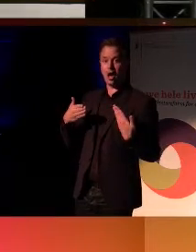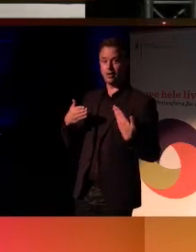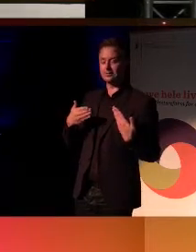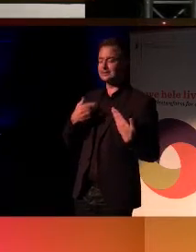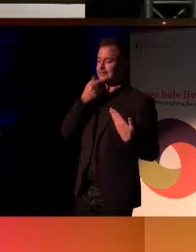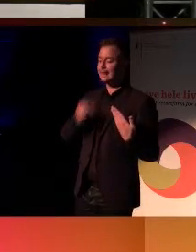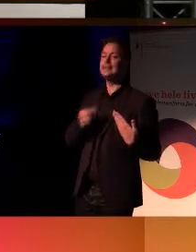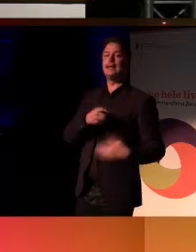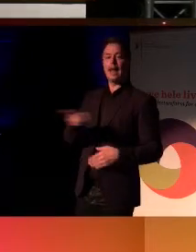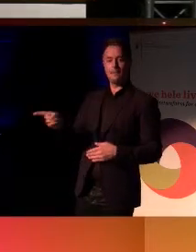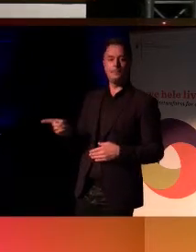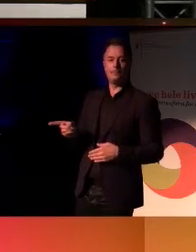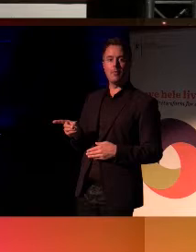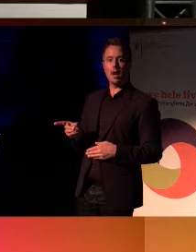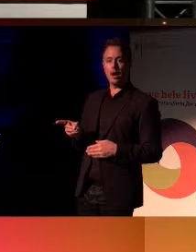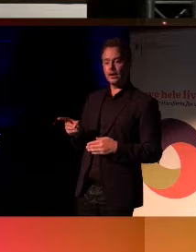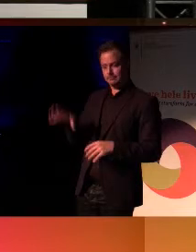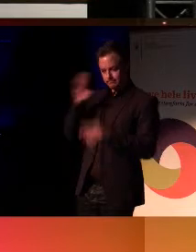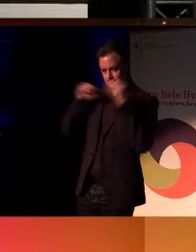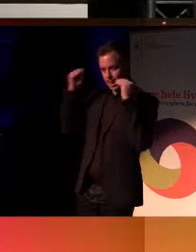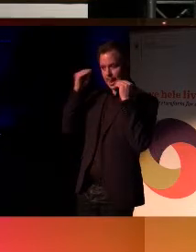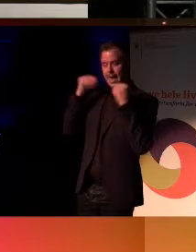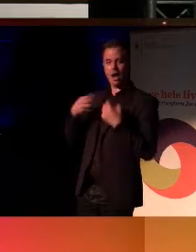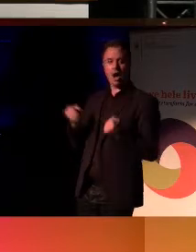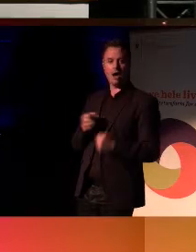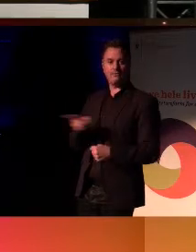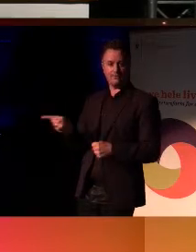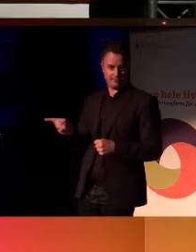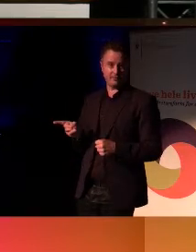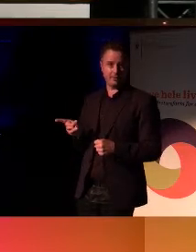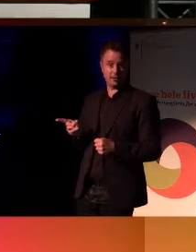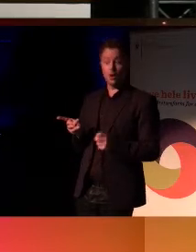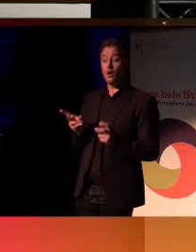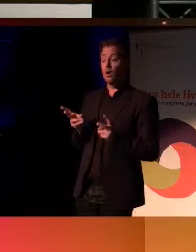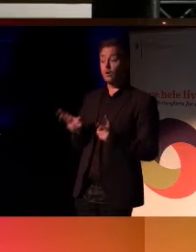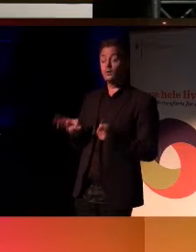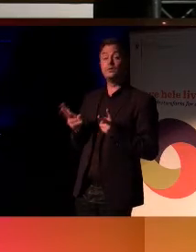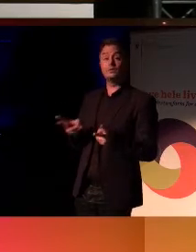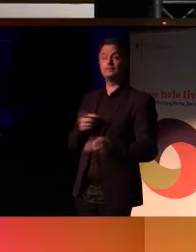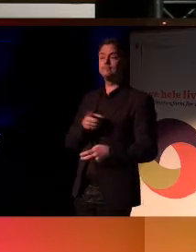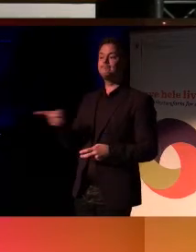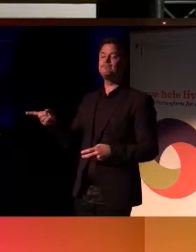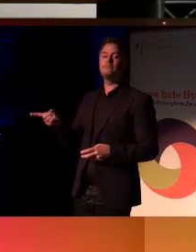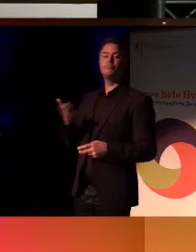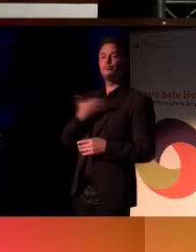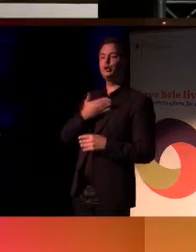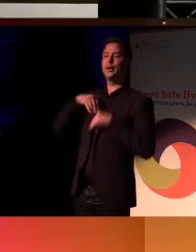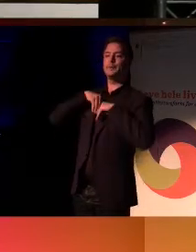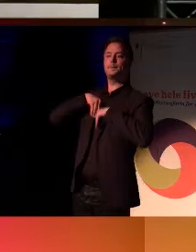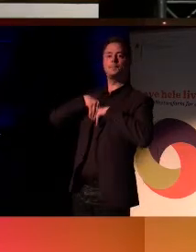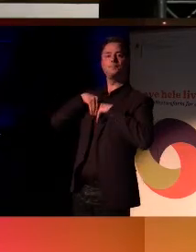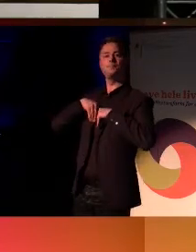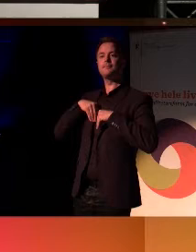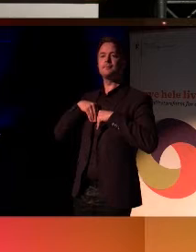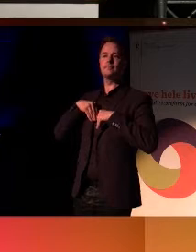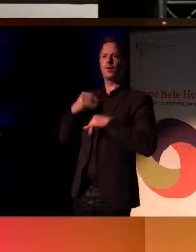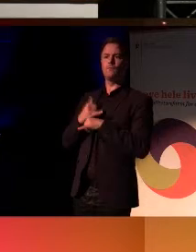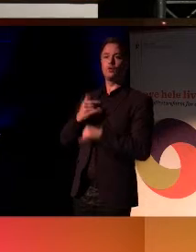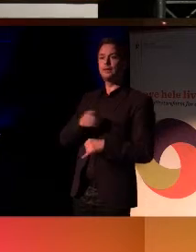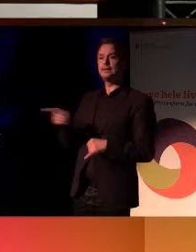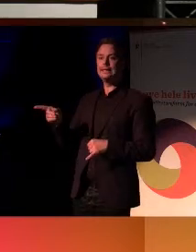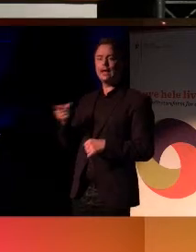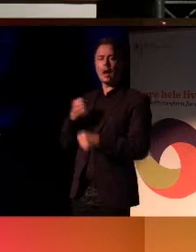kjenne og lære ting av, og som har veldig mye av det I seg, og måten de jobber